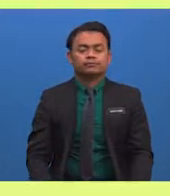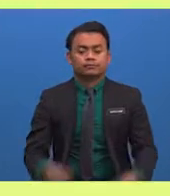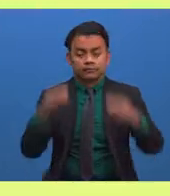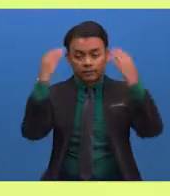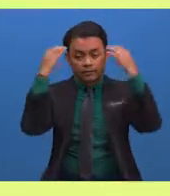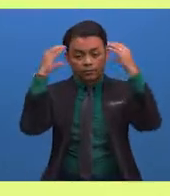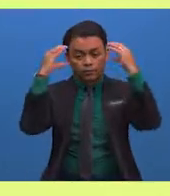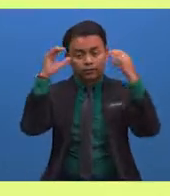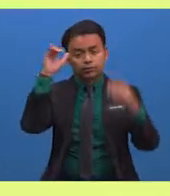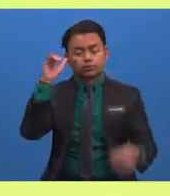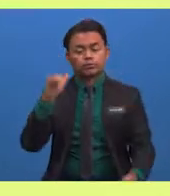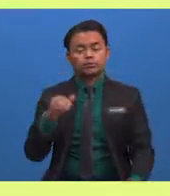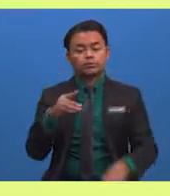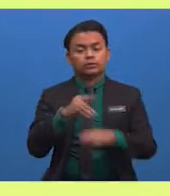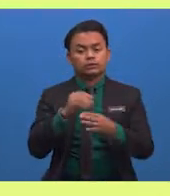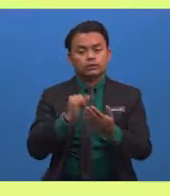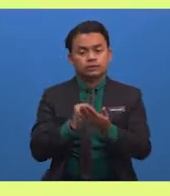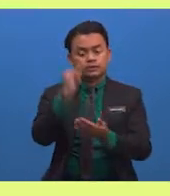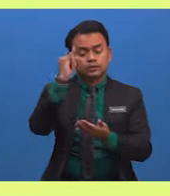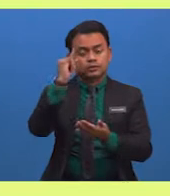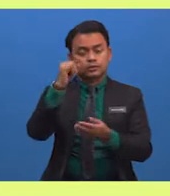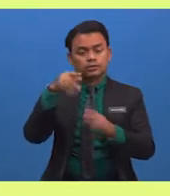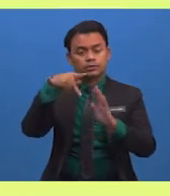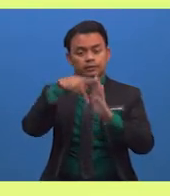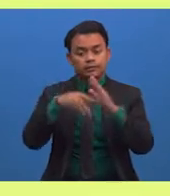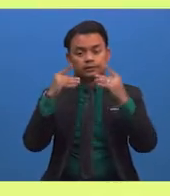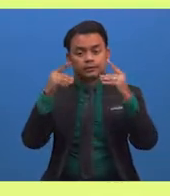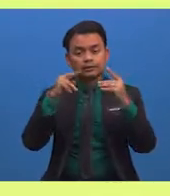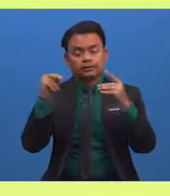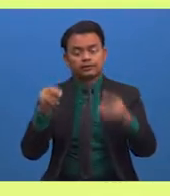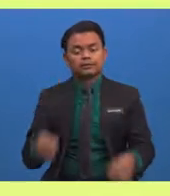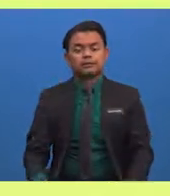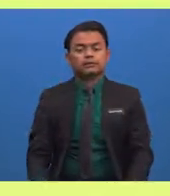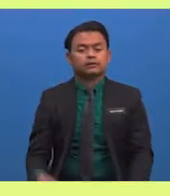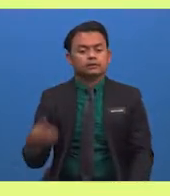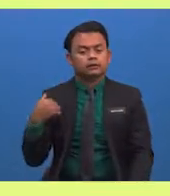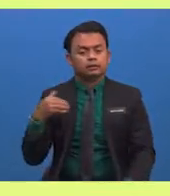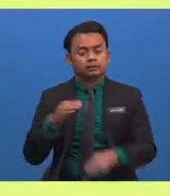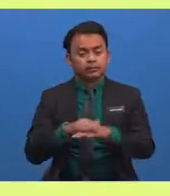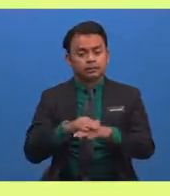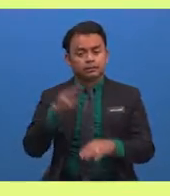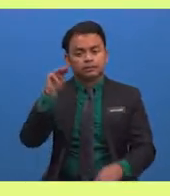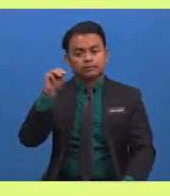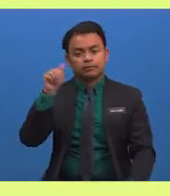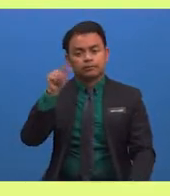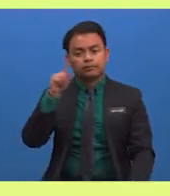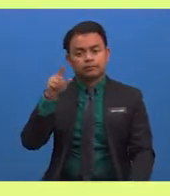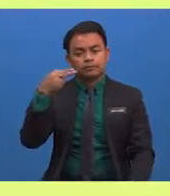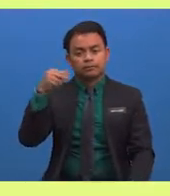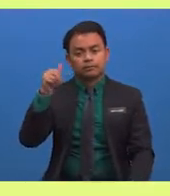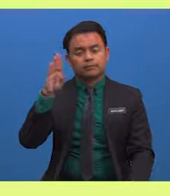Guru-guru di institusi pendidikan terdiri daripada pelbagai mazhab dan mempunyai